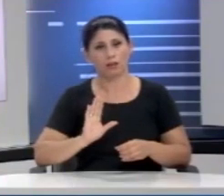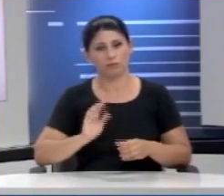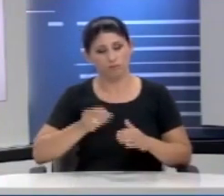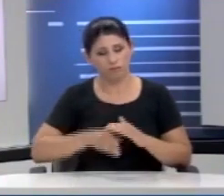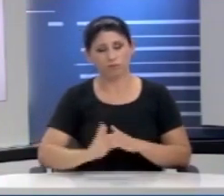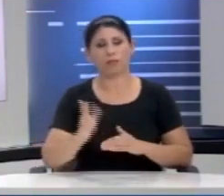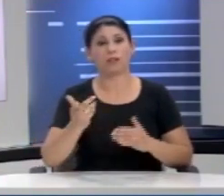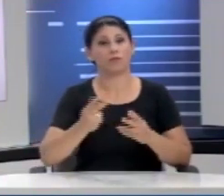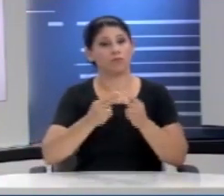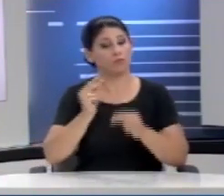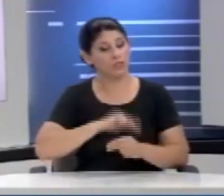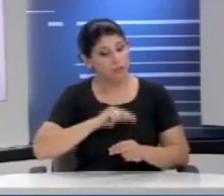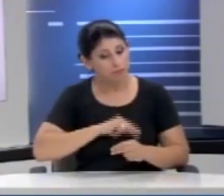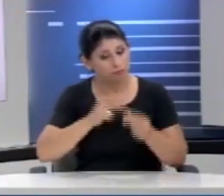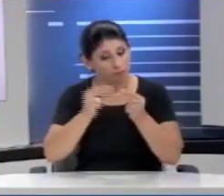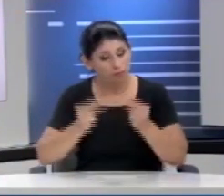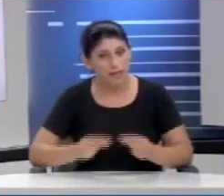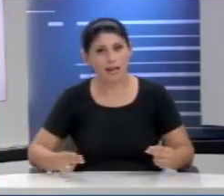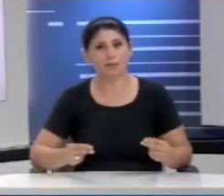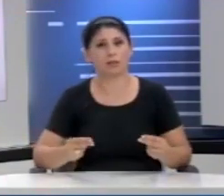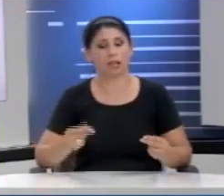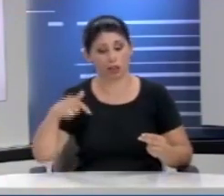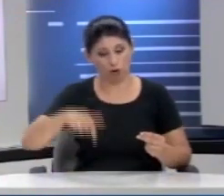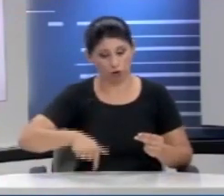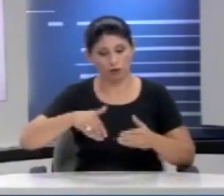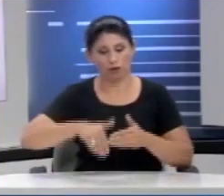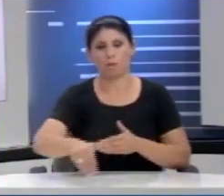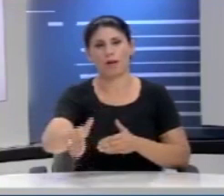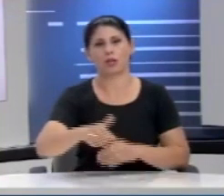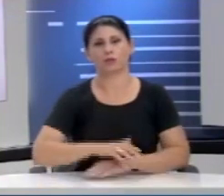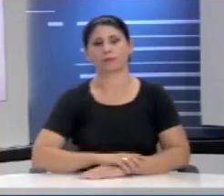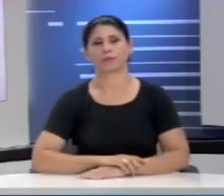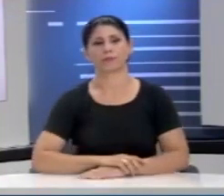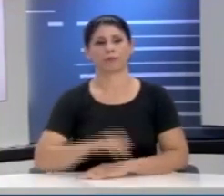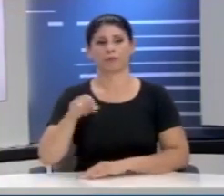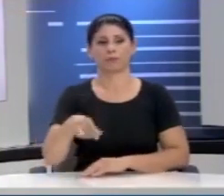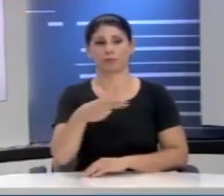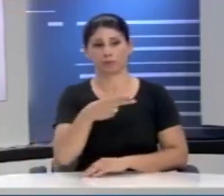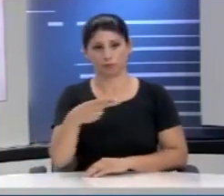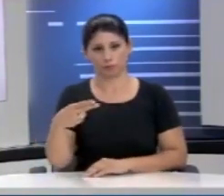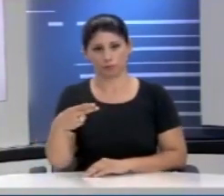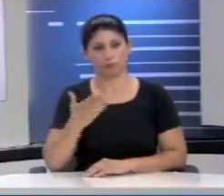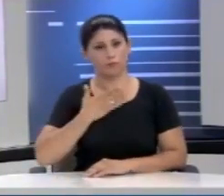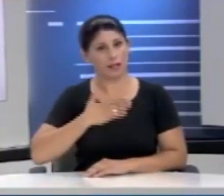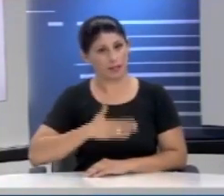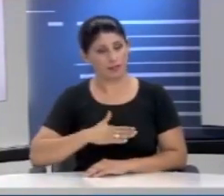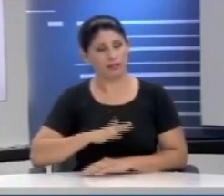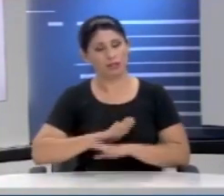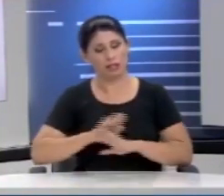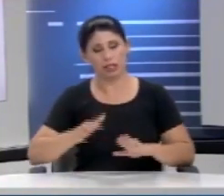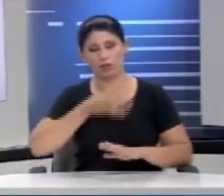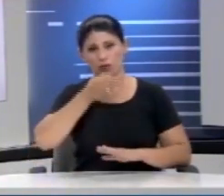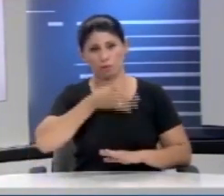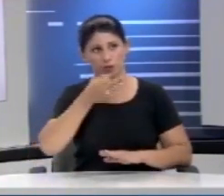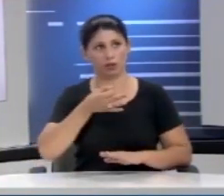να βγάζουμε χρήσιμα συμπεράσματα για το παρόν και το μέλλον. Και με αυτό το ζήτημα θα ήθελα να κλείσω